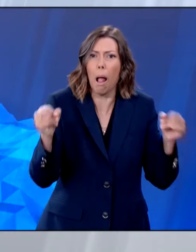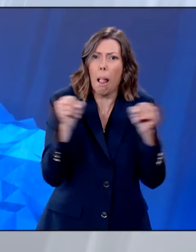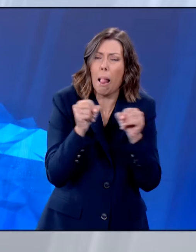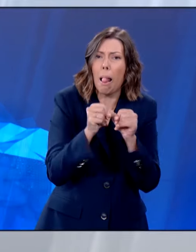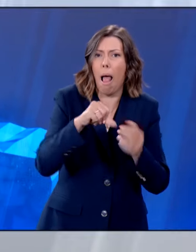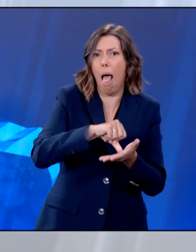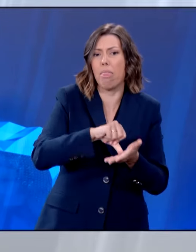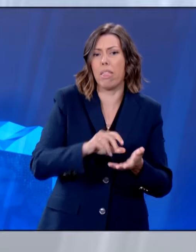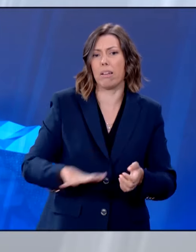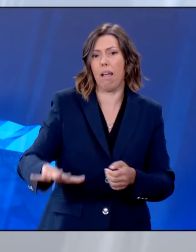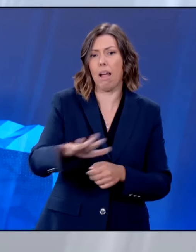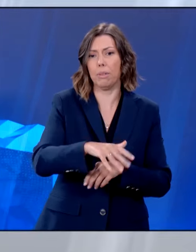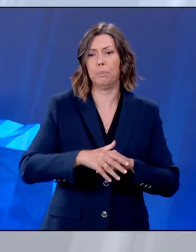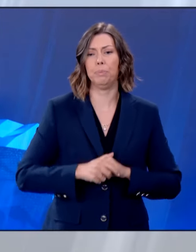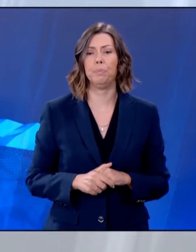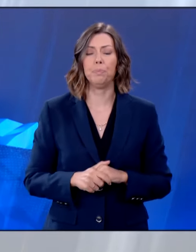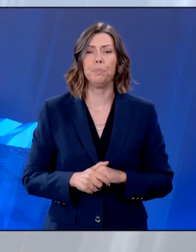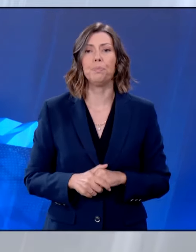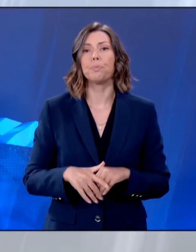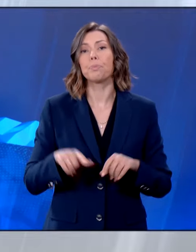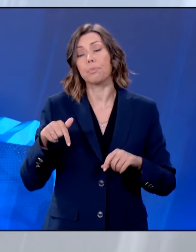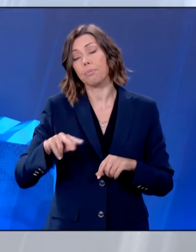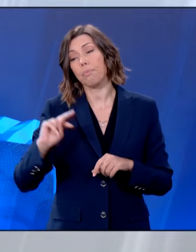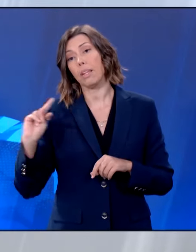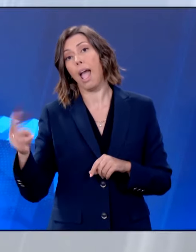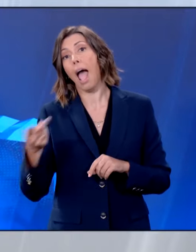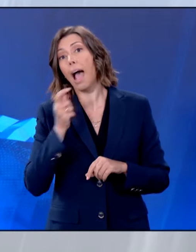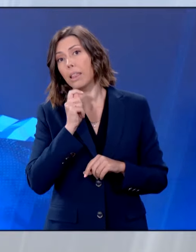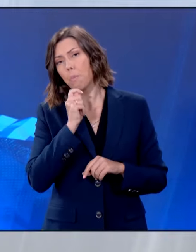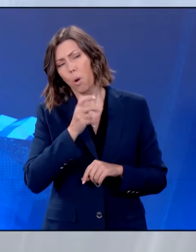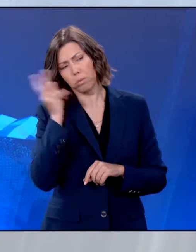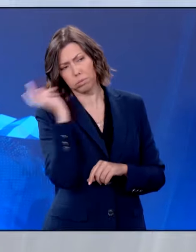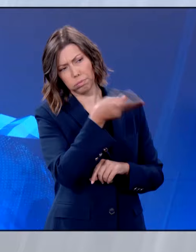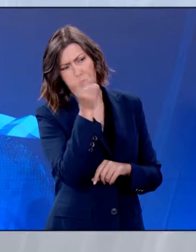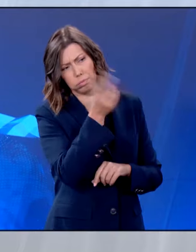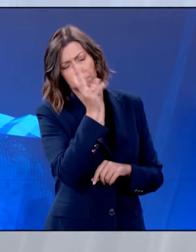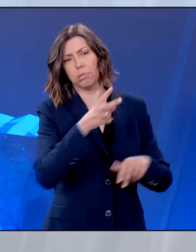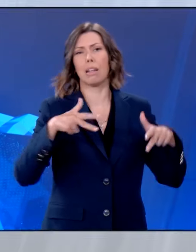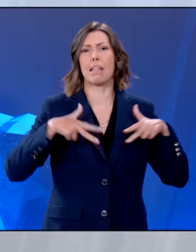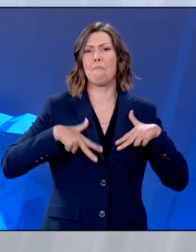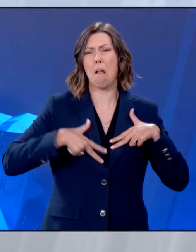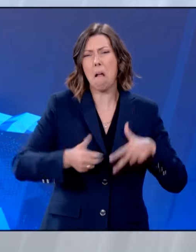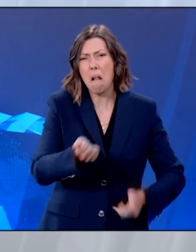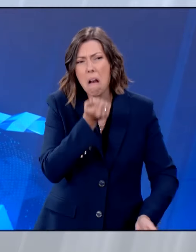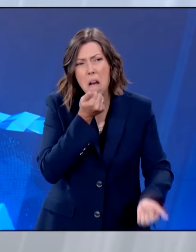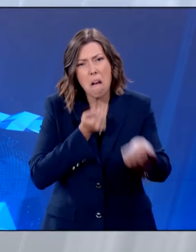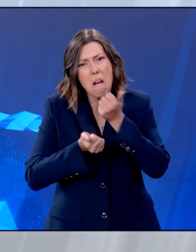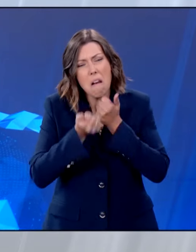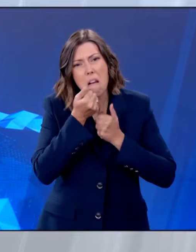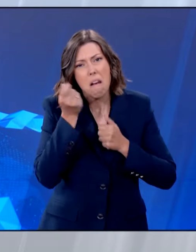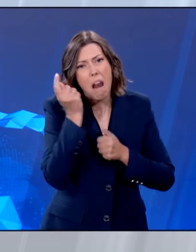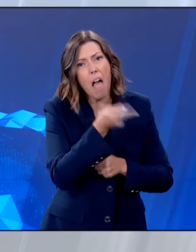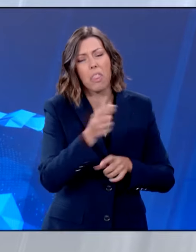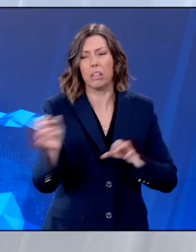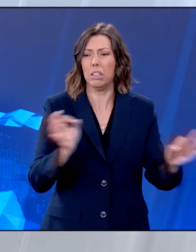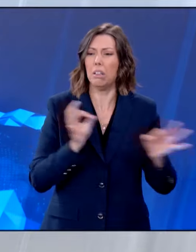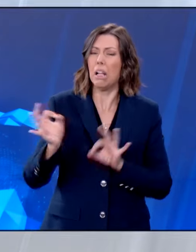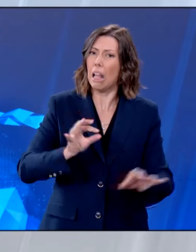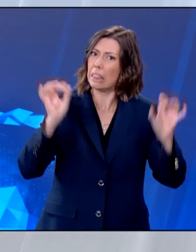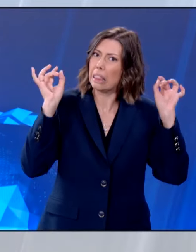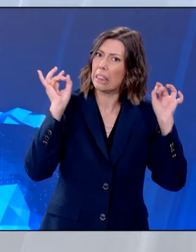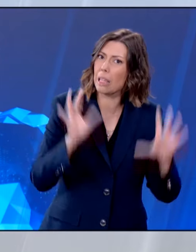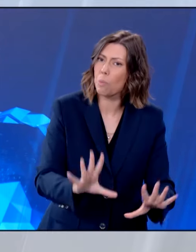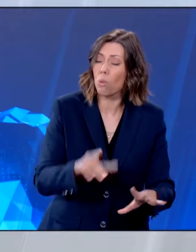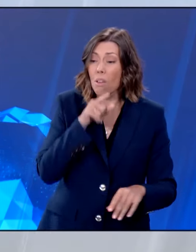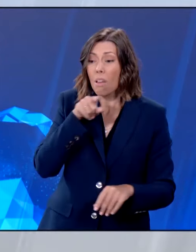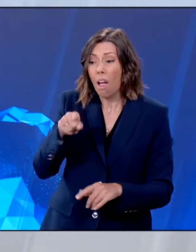Πειρά κατά της κυβέρνησης για ελλειπή συντονισμό και λάθη στον επιχειρησιακό σχεδιασμό για την αντιμετώπιση της πυρκαγιάς, που ξεκίνησε από το